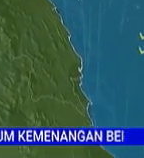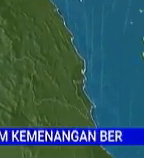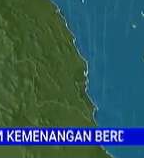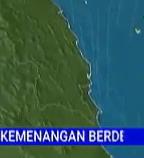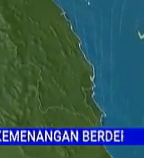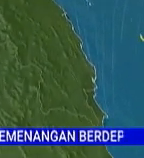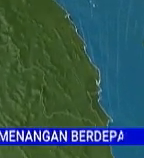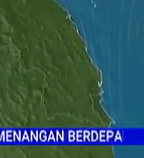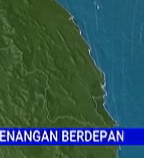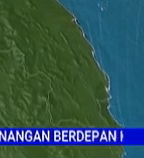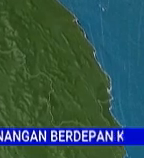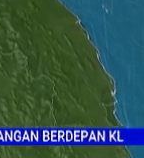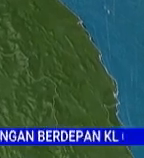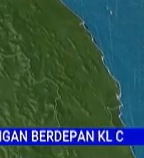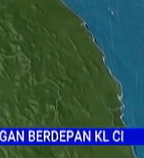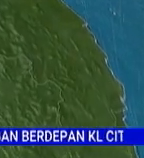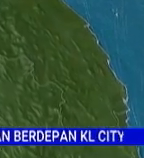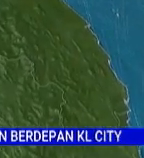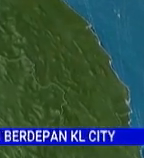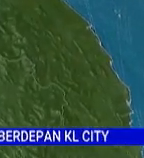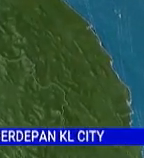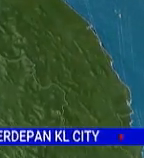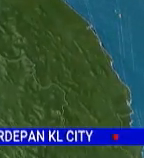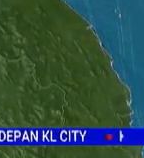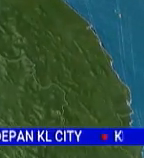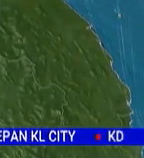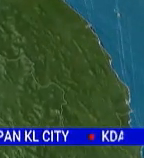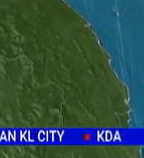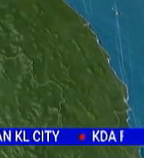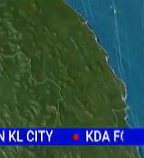Tan Sri Muhyiddin Charity Golf di Ibu Negara.